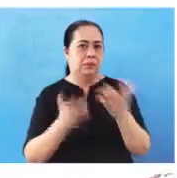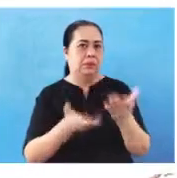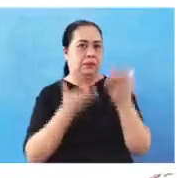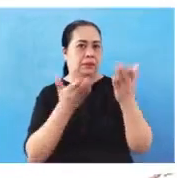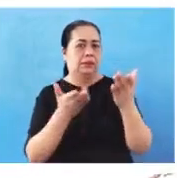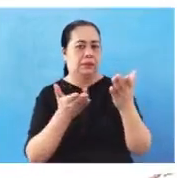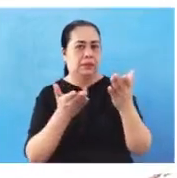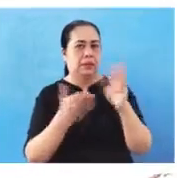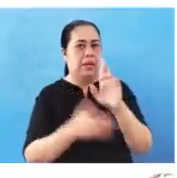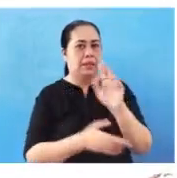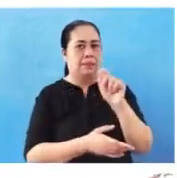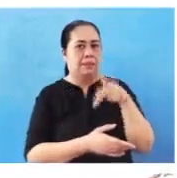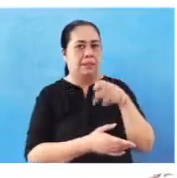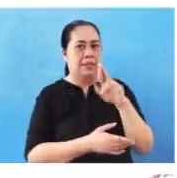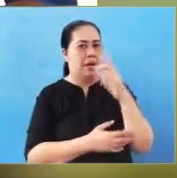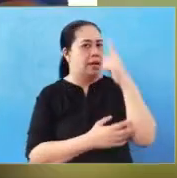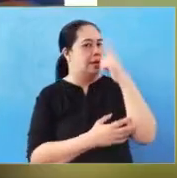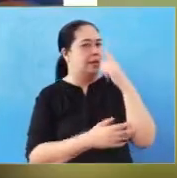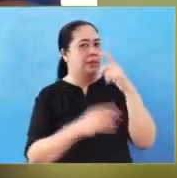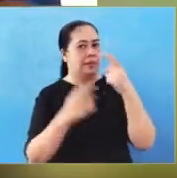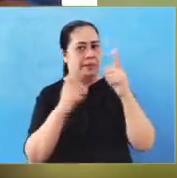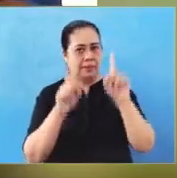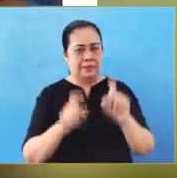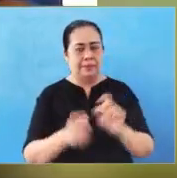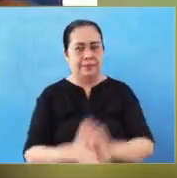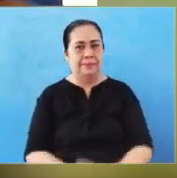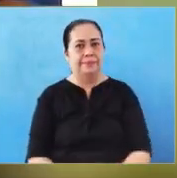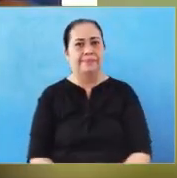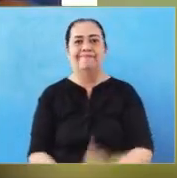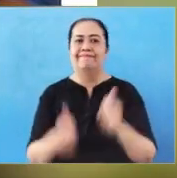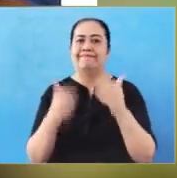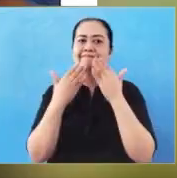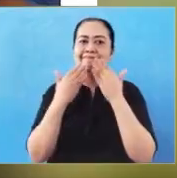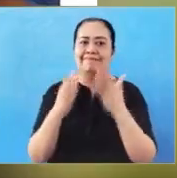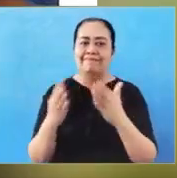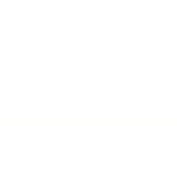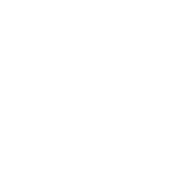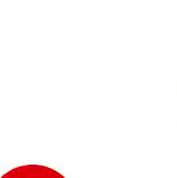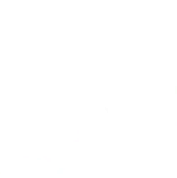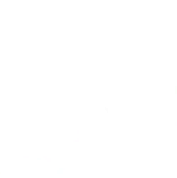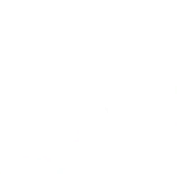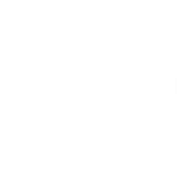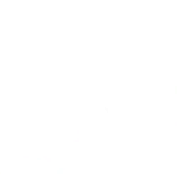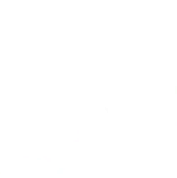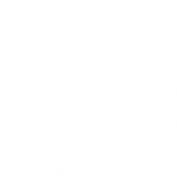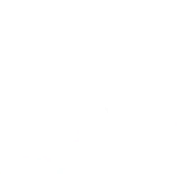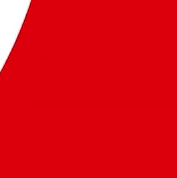RT-PCR test. Paolo. Alright, maraming salamat sa update. Jenny Dongon.